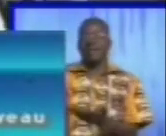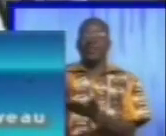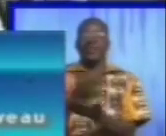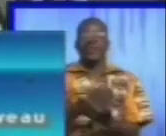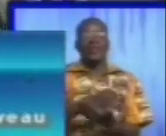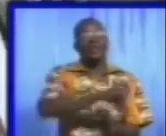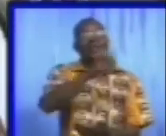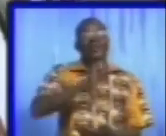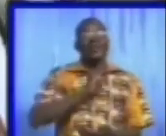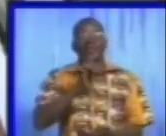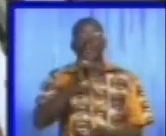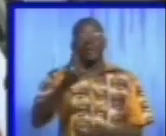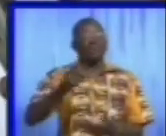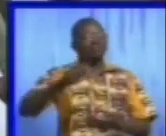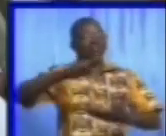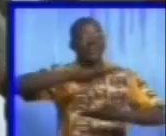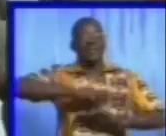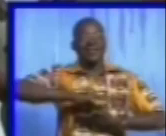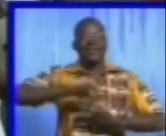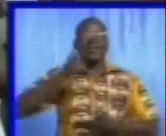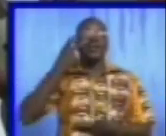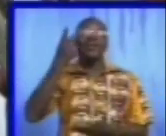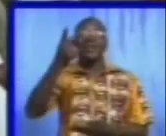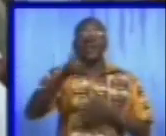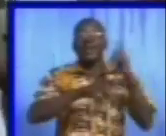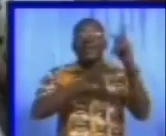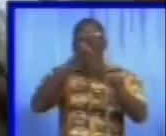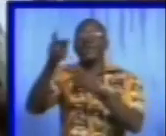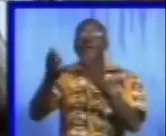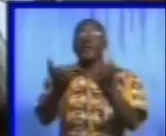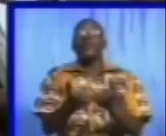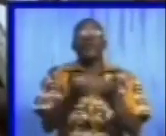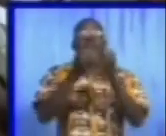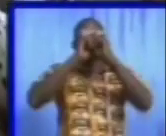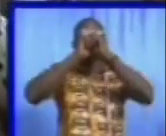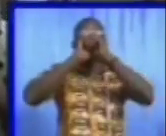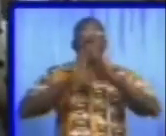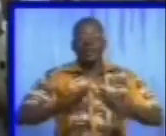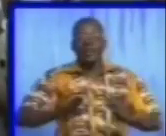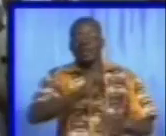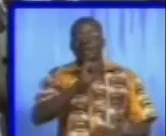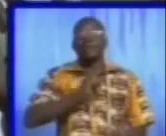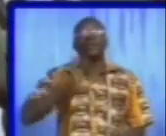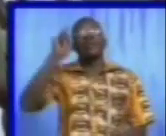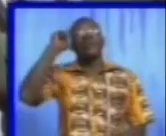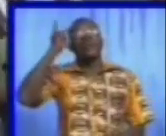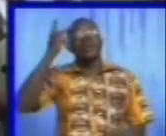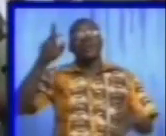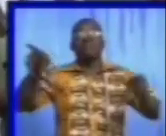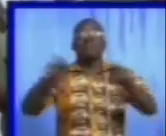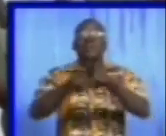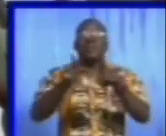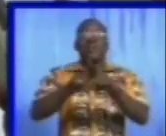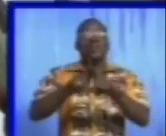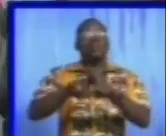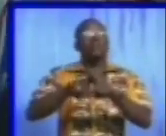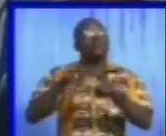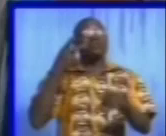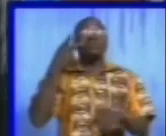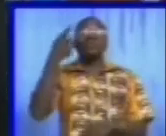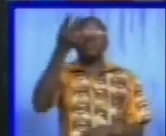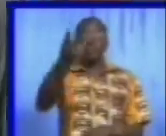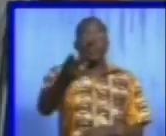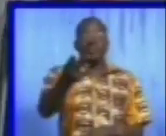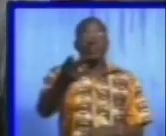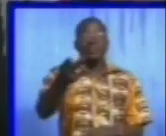vraiment satisfait de voir que la population veut vraiment la paix. Et je pense que nous sommes dans le même élan, nous sommes dans la même vision.